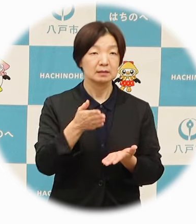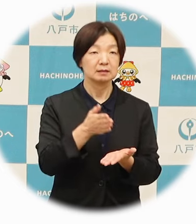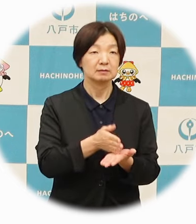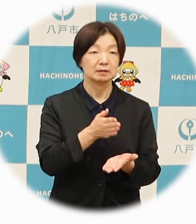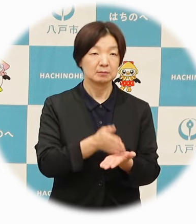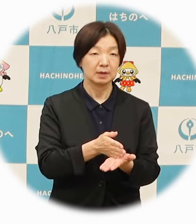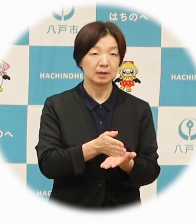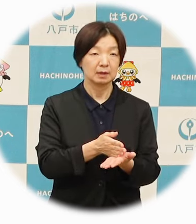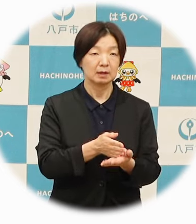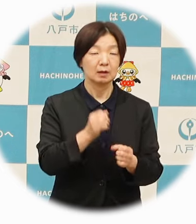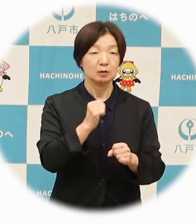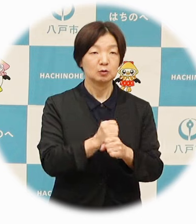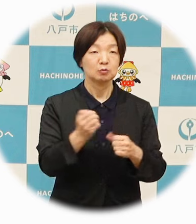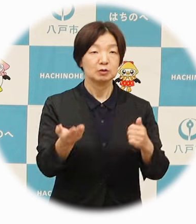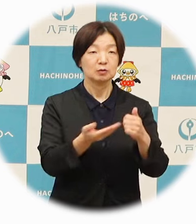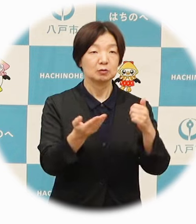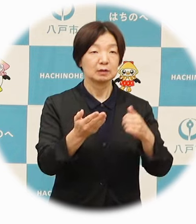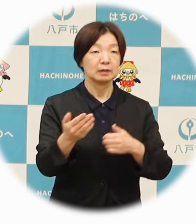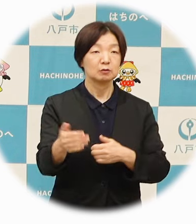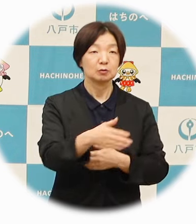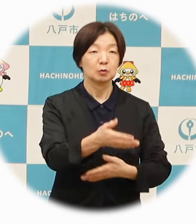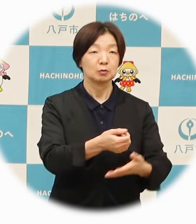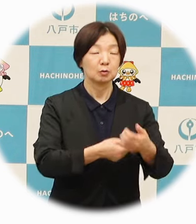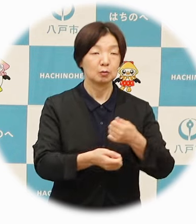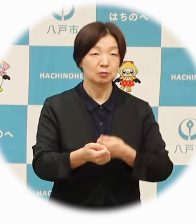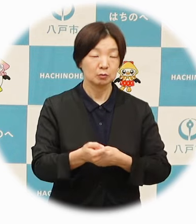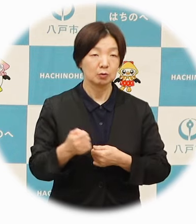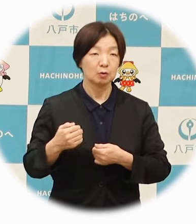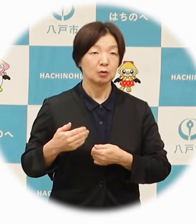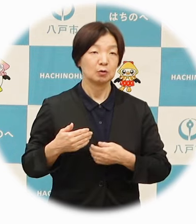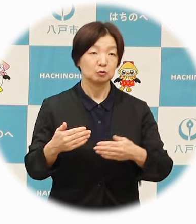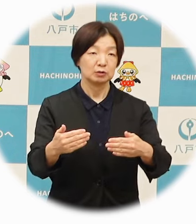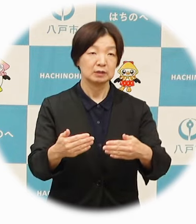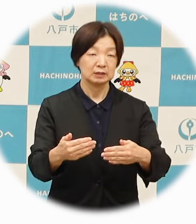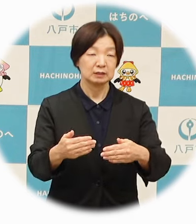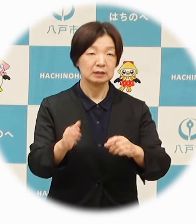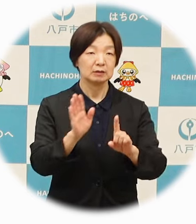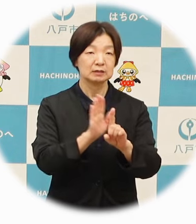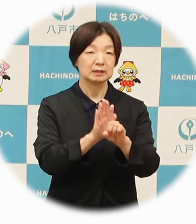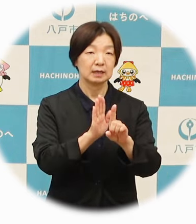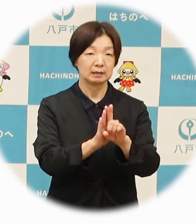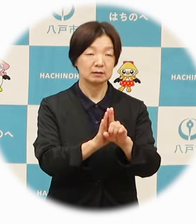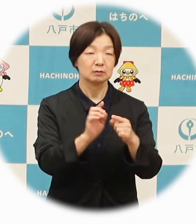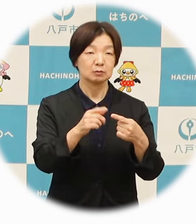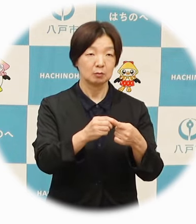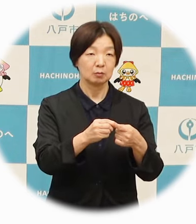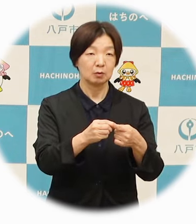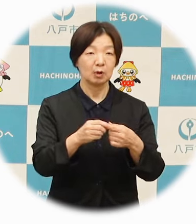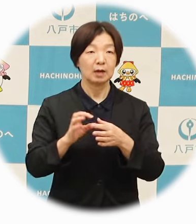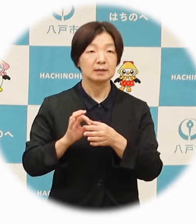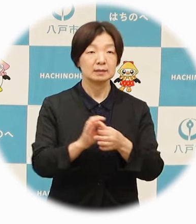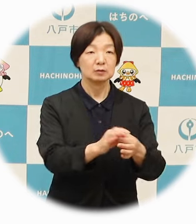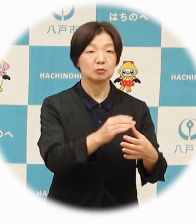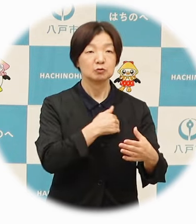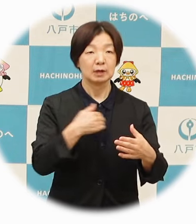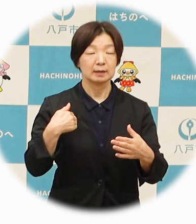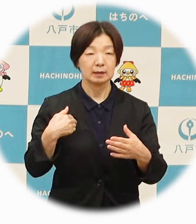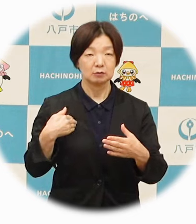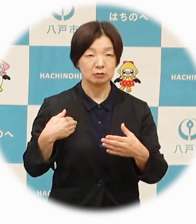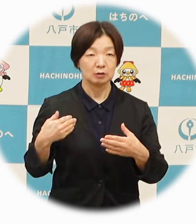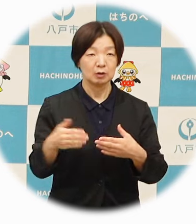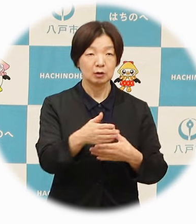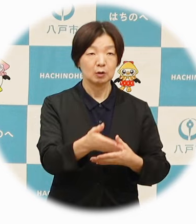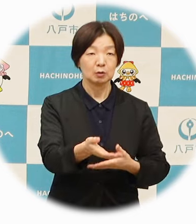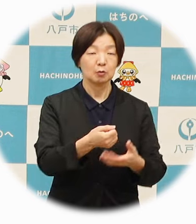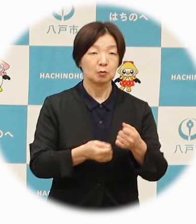ました作り育てる漁業の推進に向けた支援についてと、持続可能な漁船漁業への